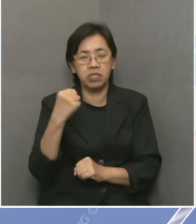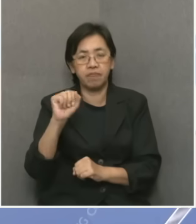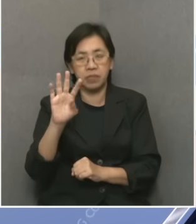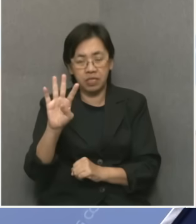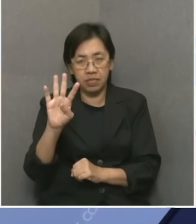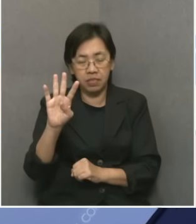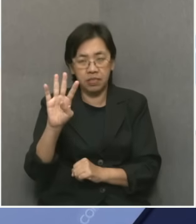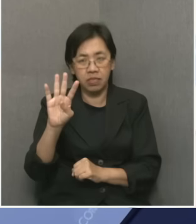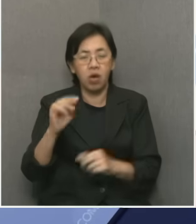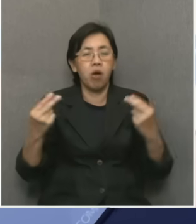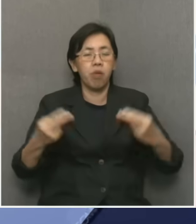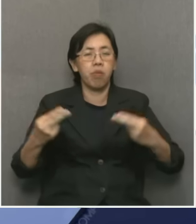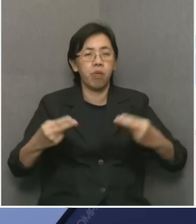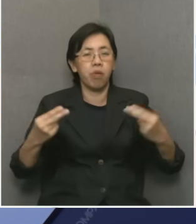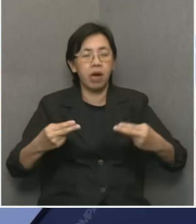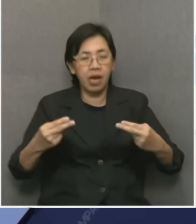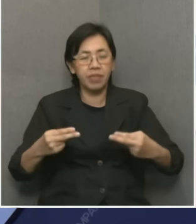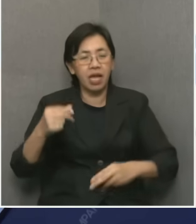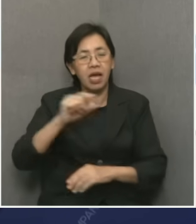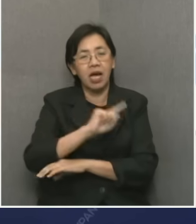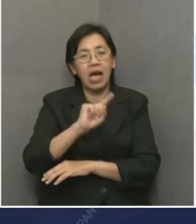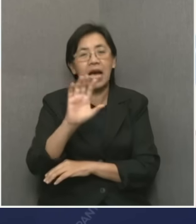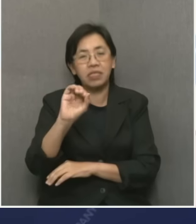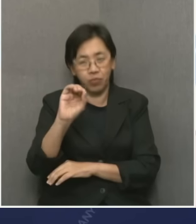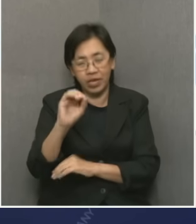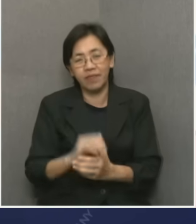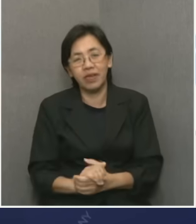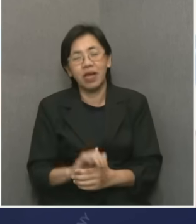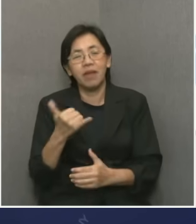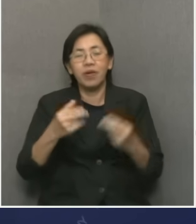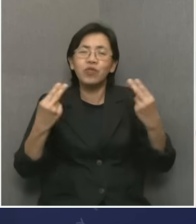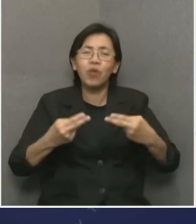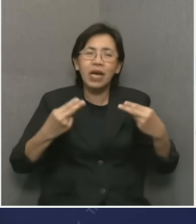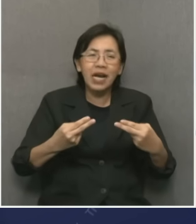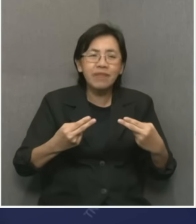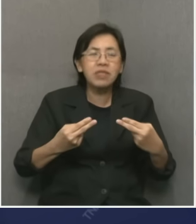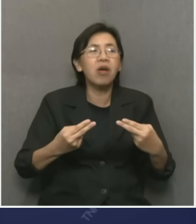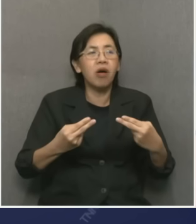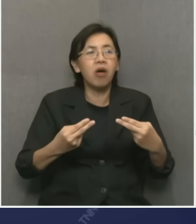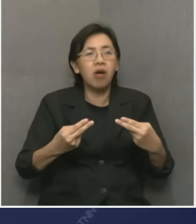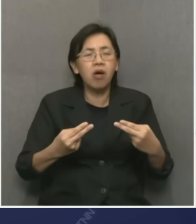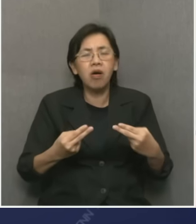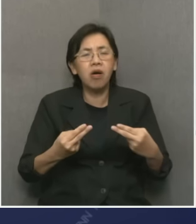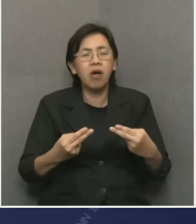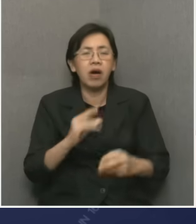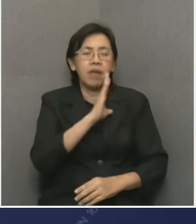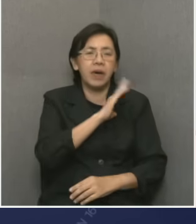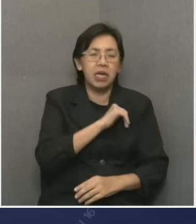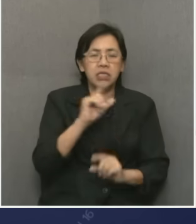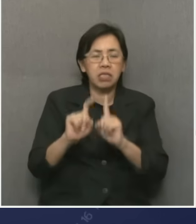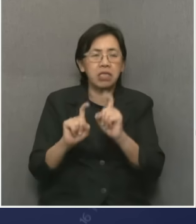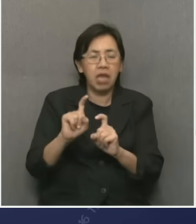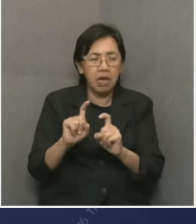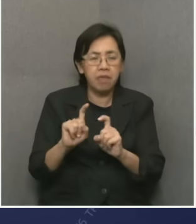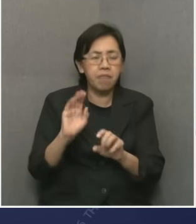2014ใช่ไหมฮะในสงคราม50วันนะเขาเรียกบางคนเรียกว่าเป็นสงครามเนี่ยทางฝั่งของปาเลสไตน์ก็จะเสียชีวิตกันประม